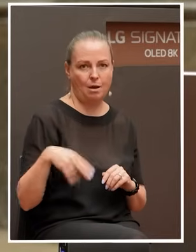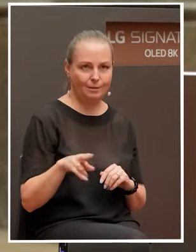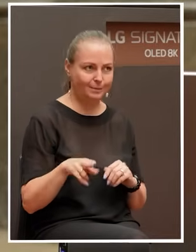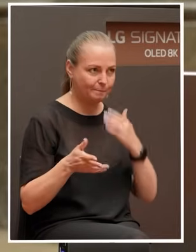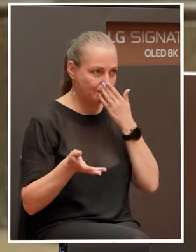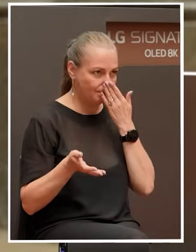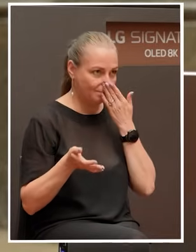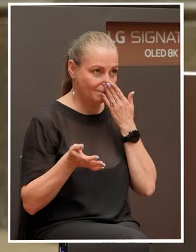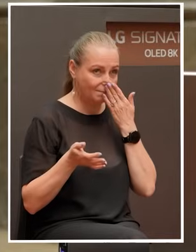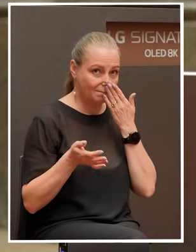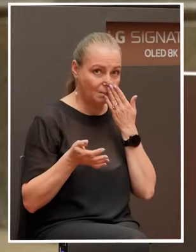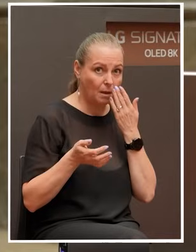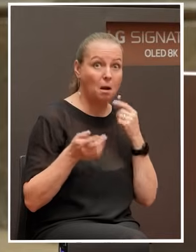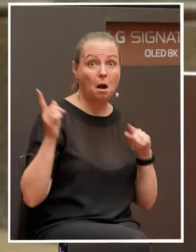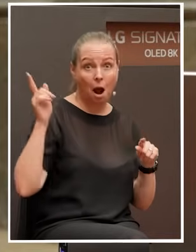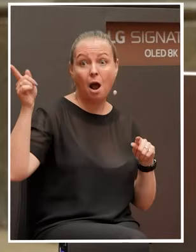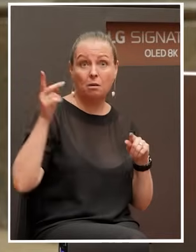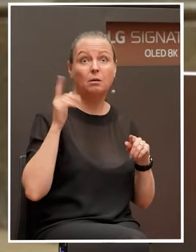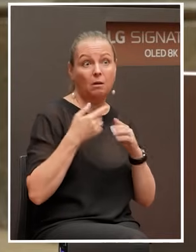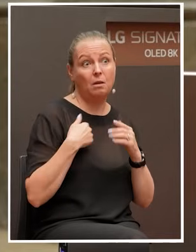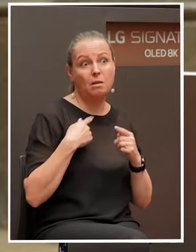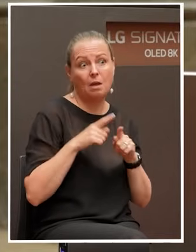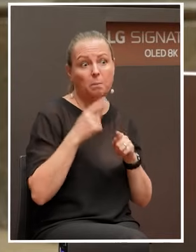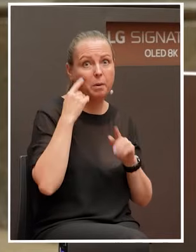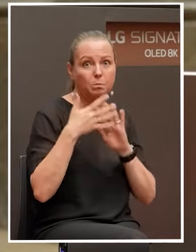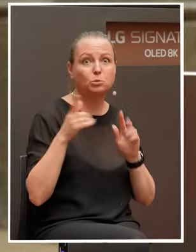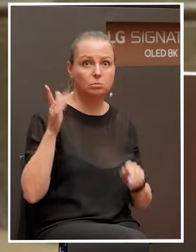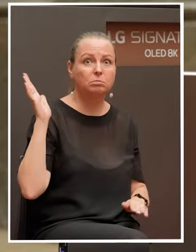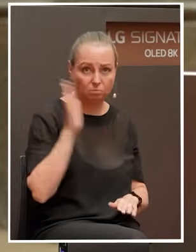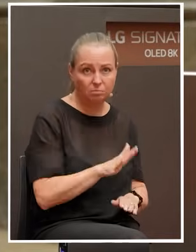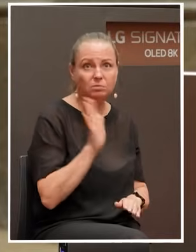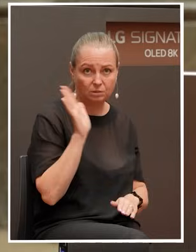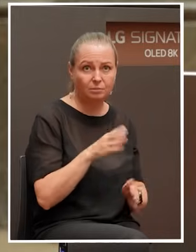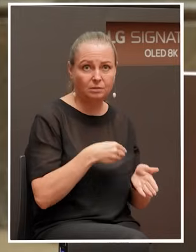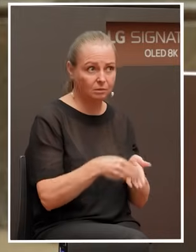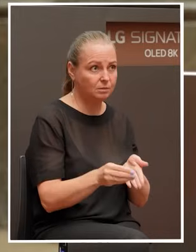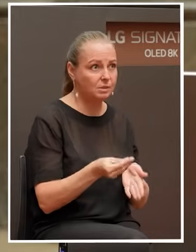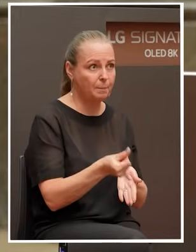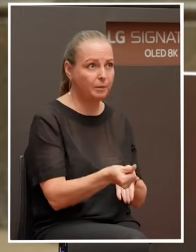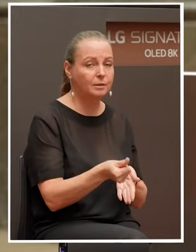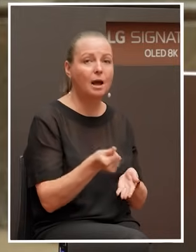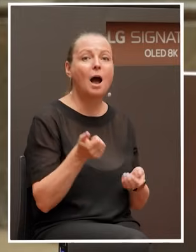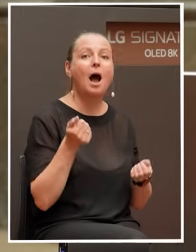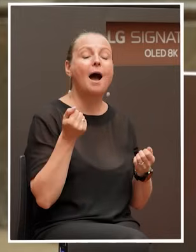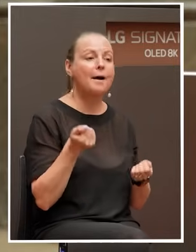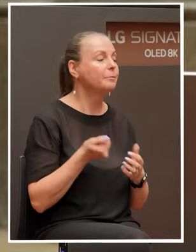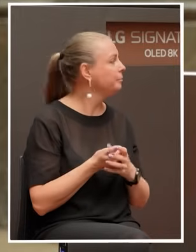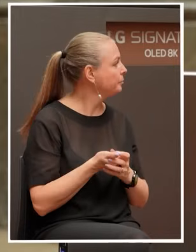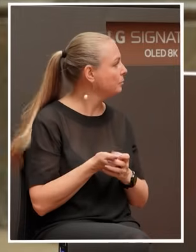живопись. Но команду заплатил, как я понимаю. И встал еще один вопрос. Оставить серию